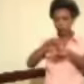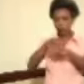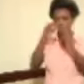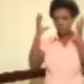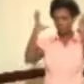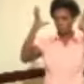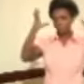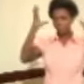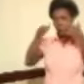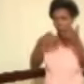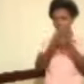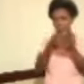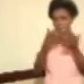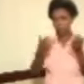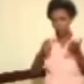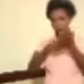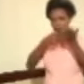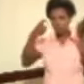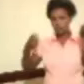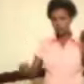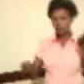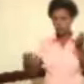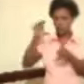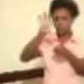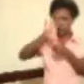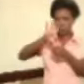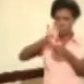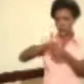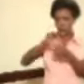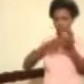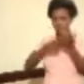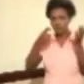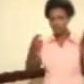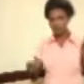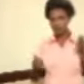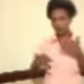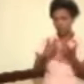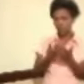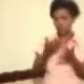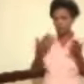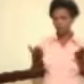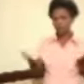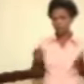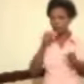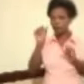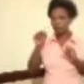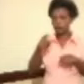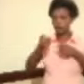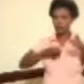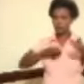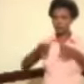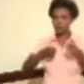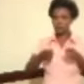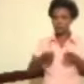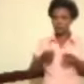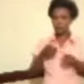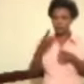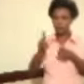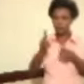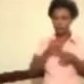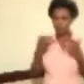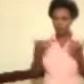là, avec augmentation prix pétrole là que personne pas qu'à contrôler, avec ça qu'a fait Kounia dans pays arabio. Donc, prix